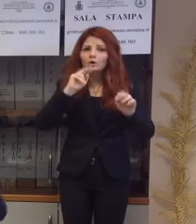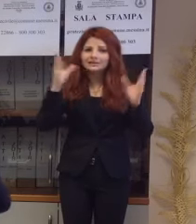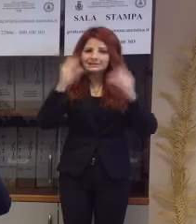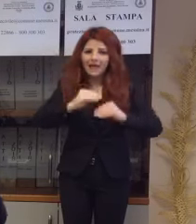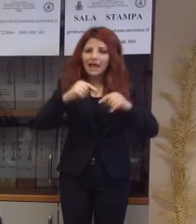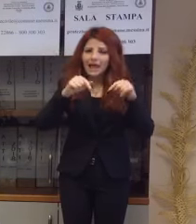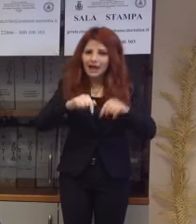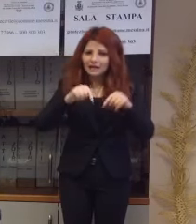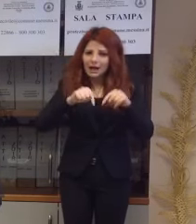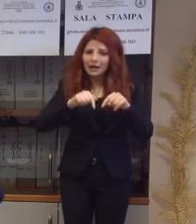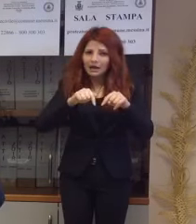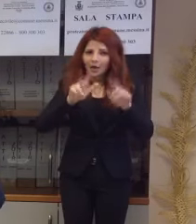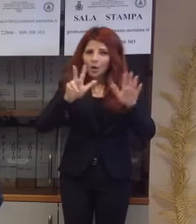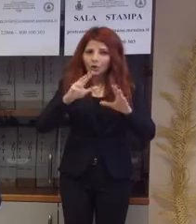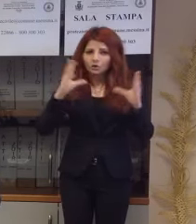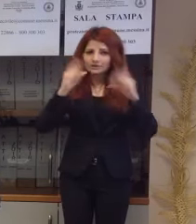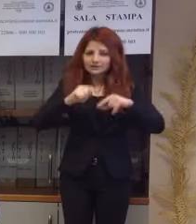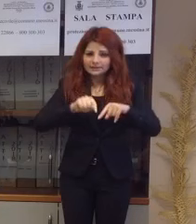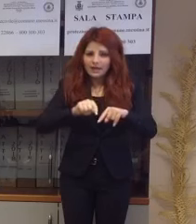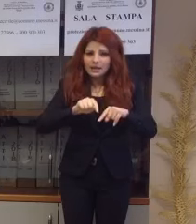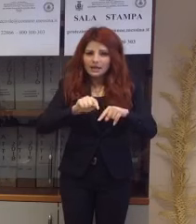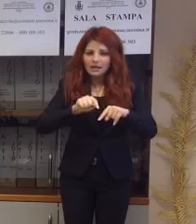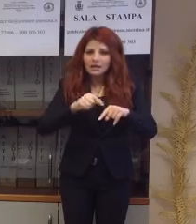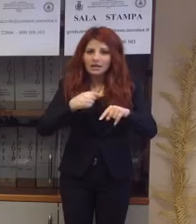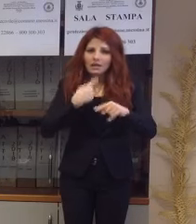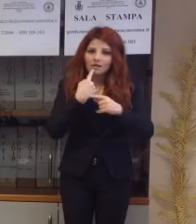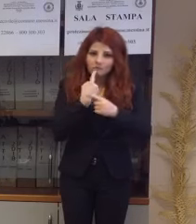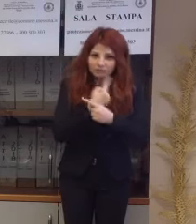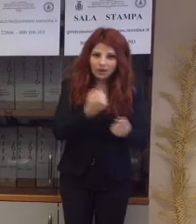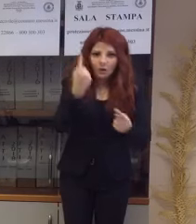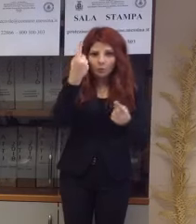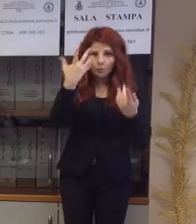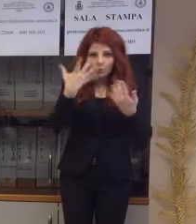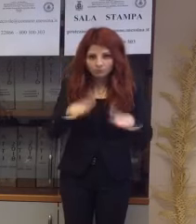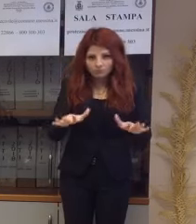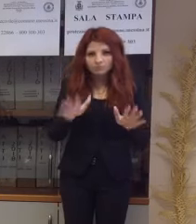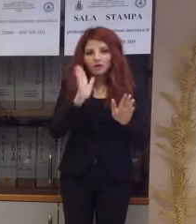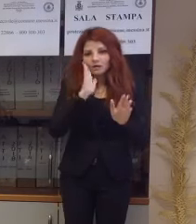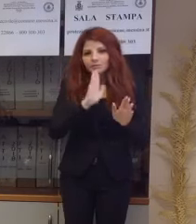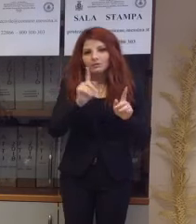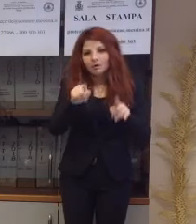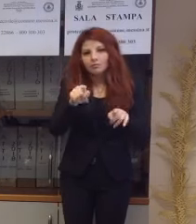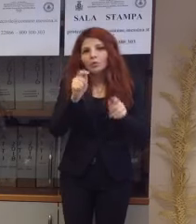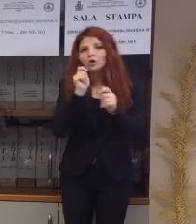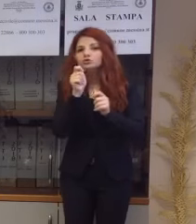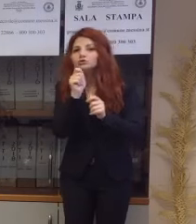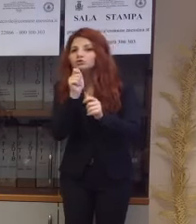alle ore 20, ve lo dico, invito i media e la stampa a darne